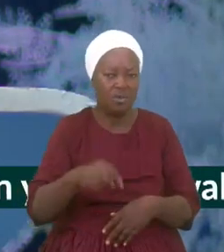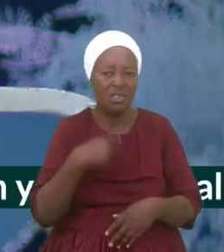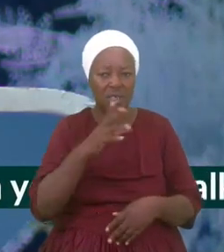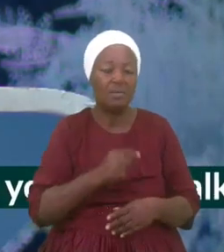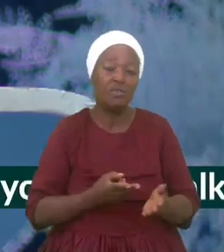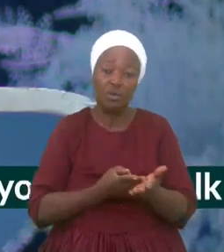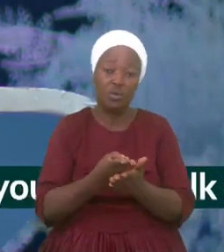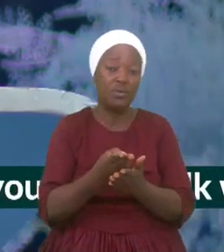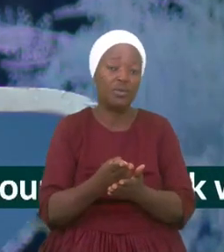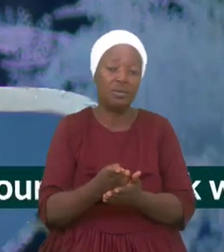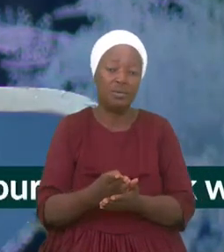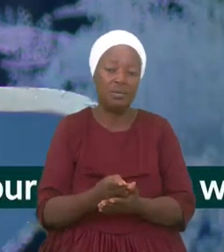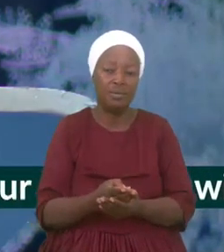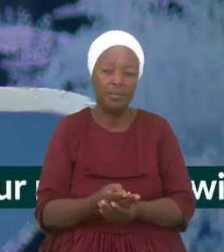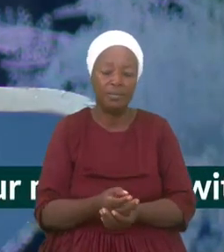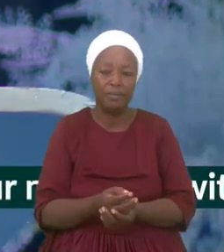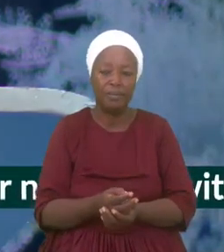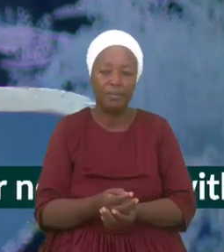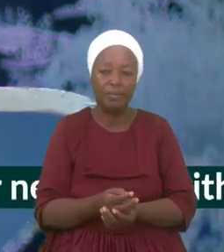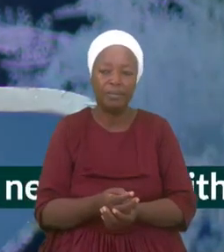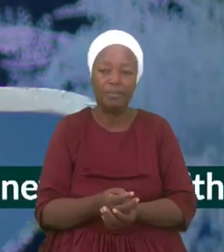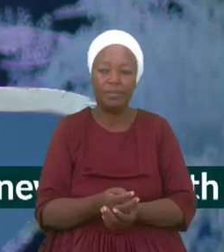vous ne pouvez plus mentir